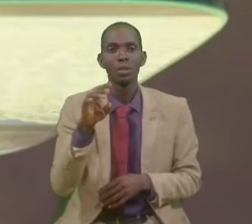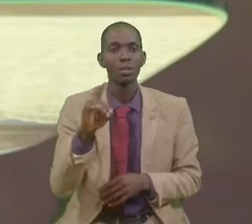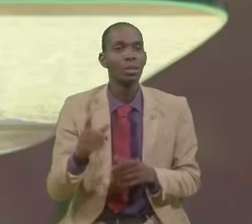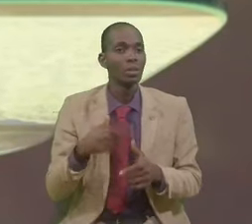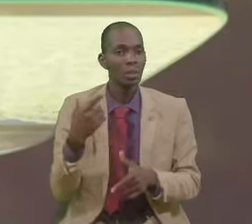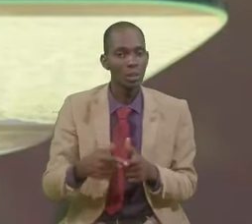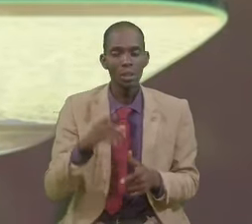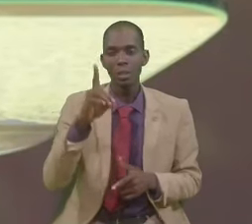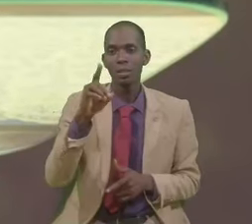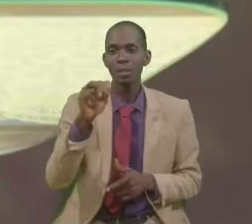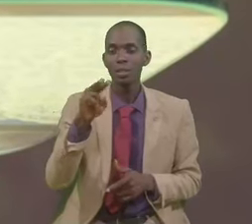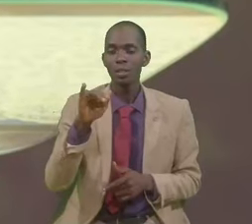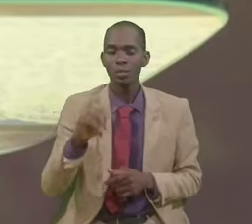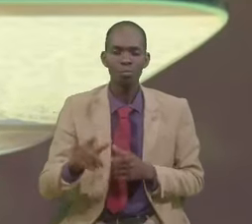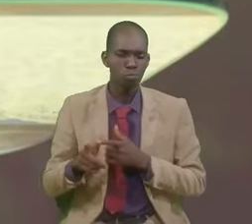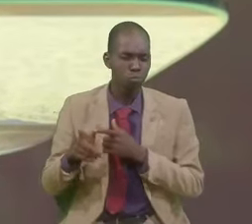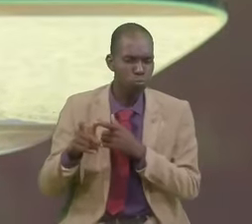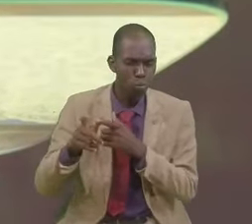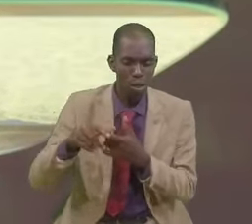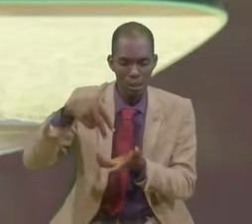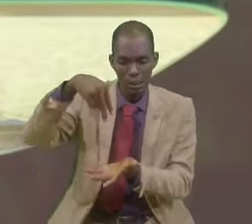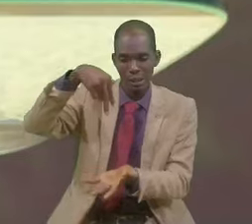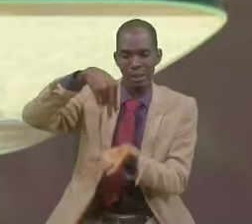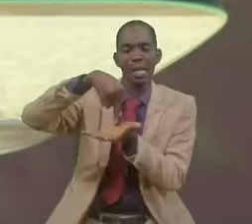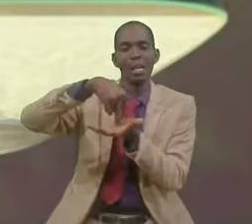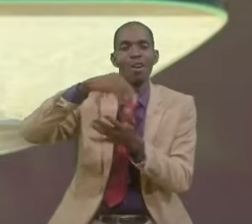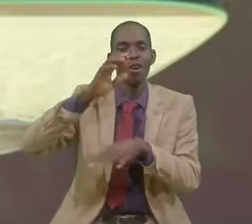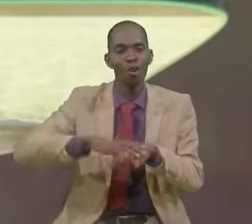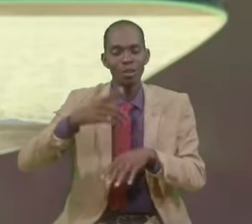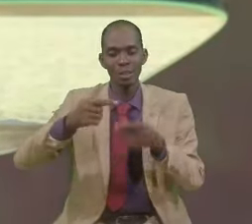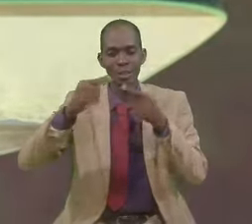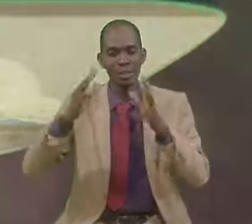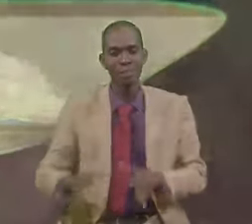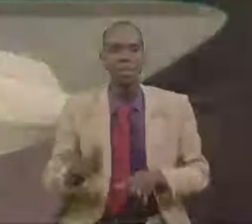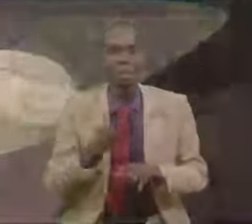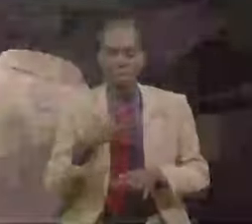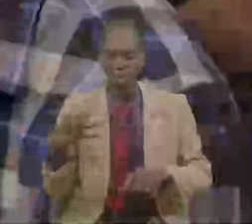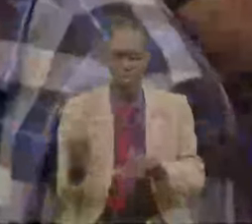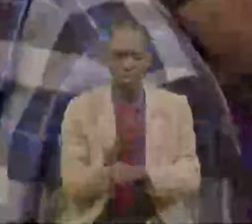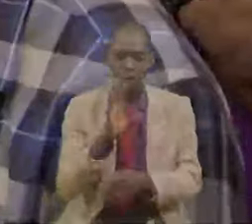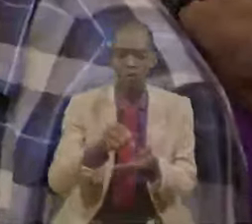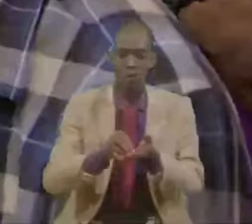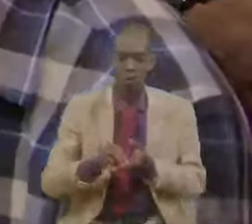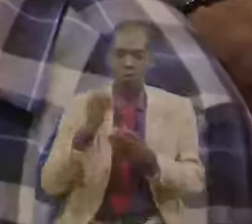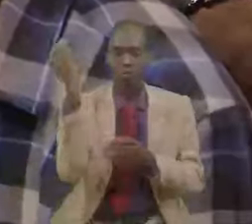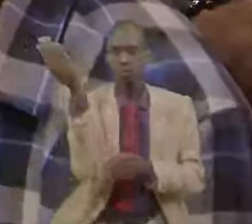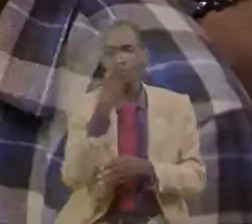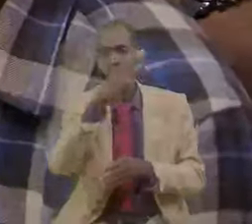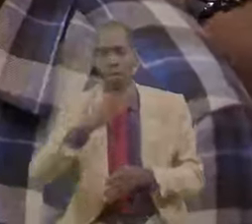Il courut, s'arrêta près du Philistin, se saisit de son épée qu'il tira du